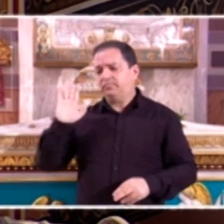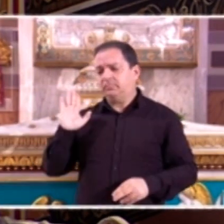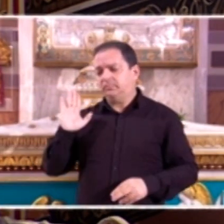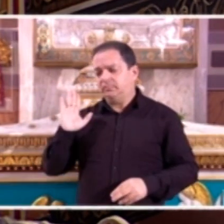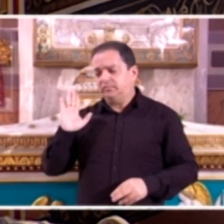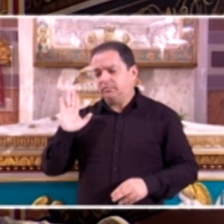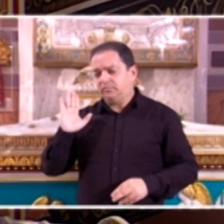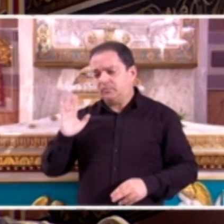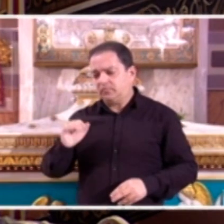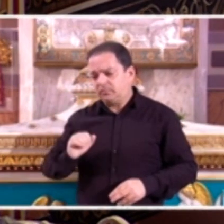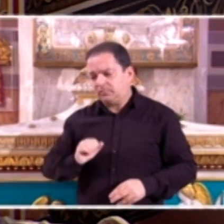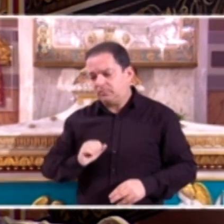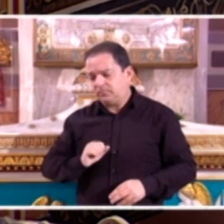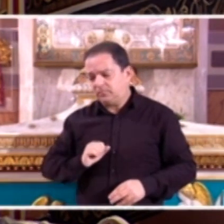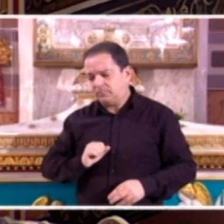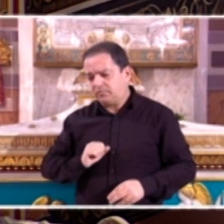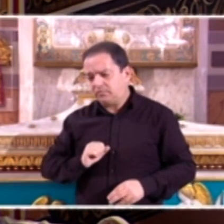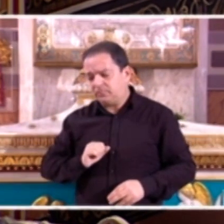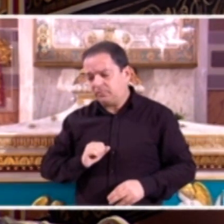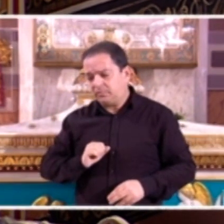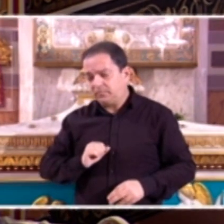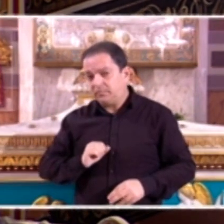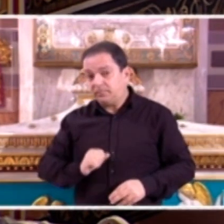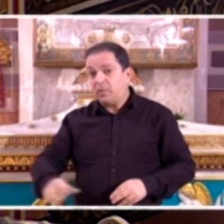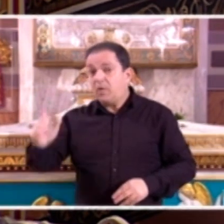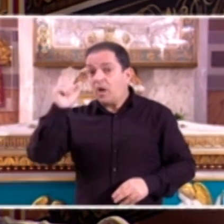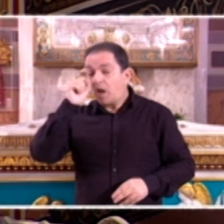άξιος κληθήνε Υιός σου.